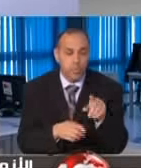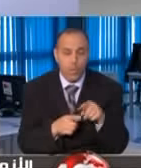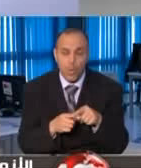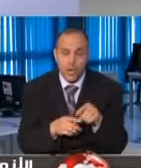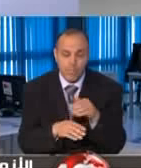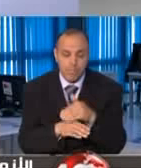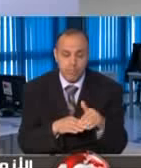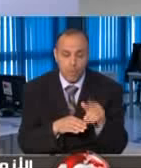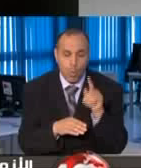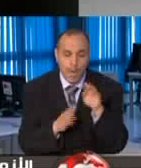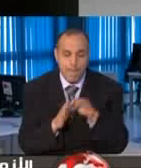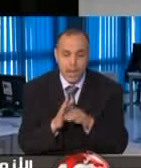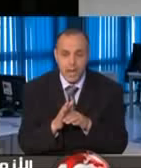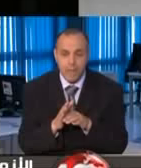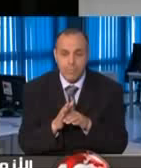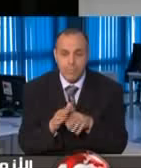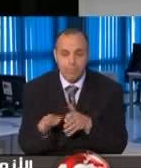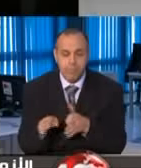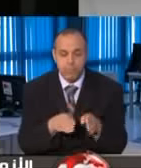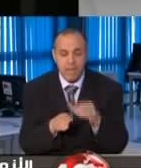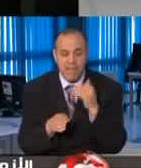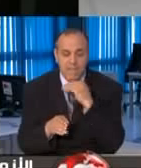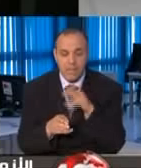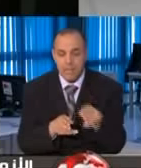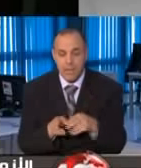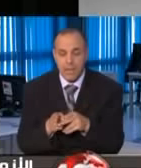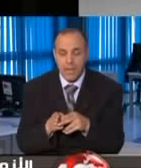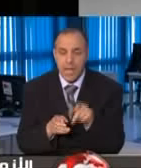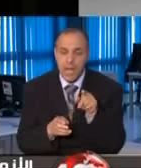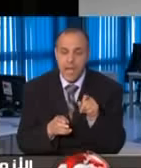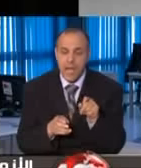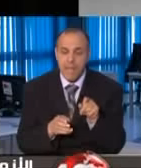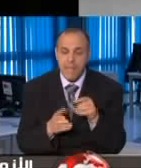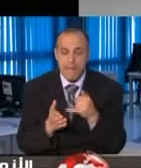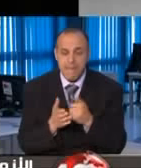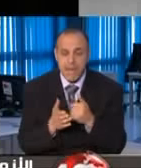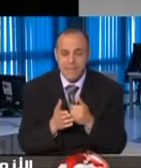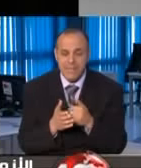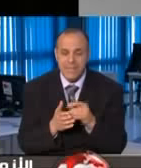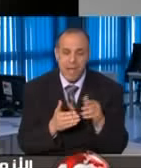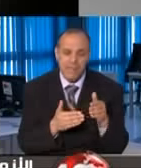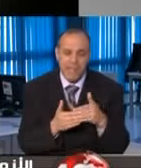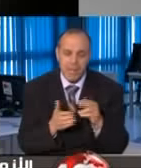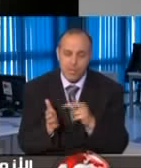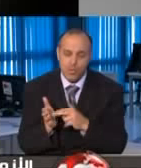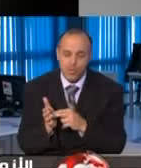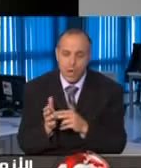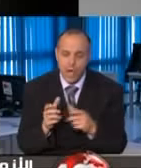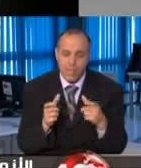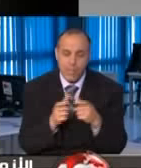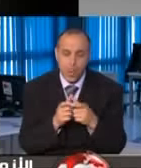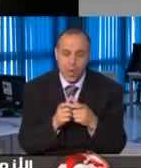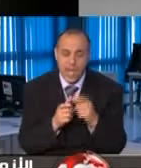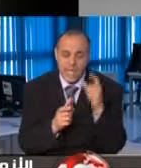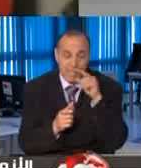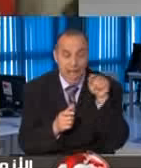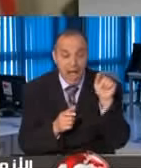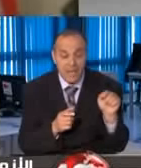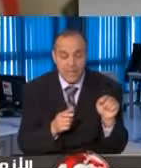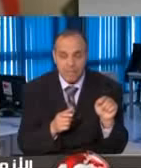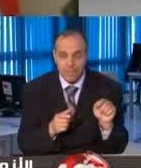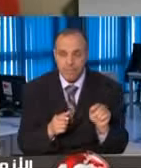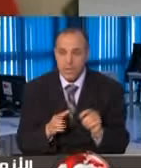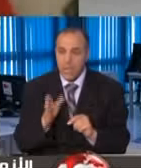عند شبكة استراتيجية من الطرقات السريعة على أمل عزل مدينة الرقة معقل ما يعرف بتنظيم الدولة الإسلامية.